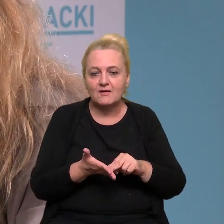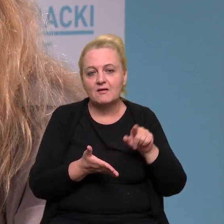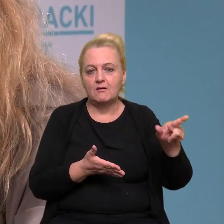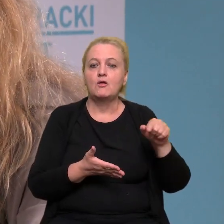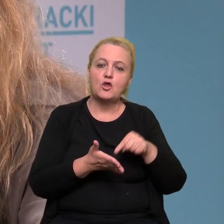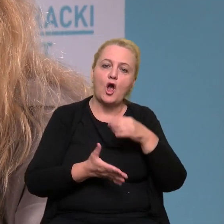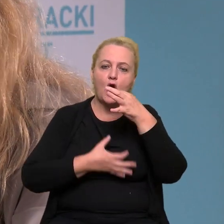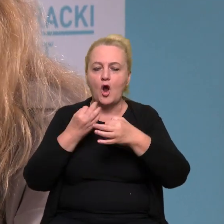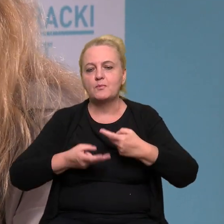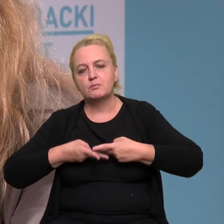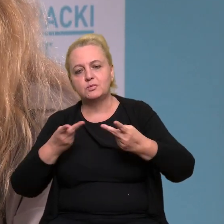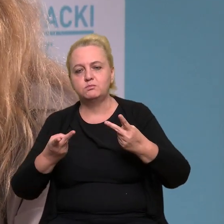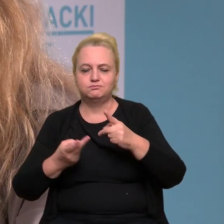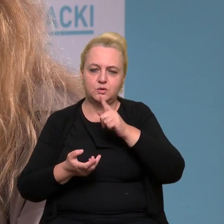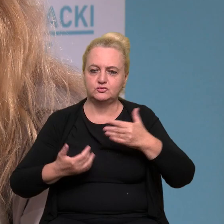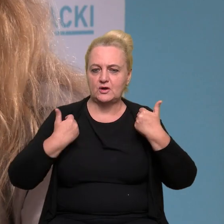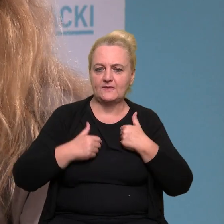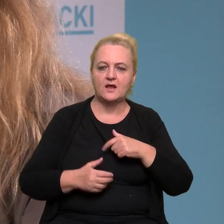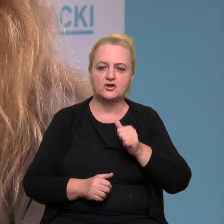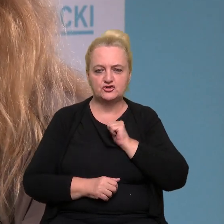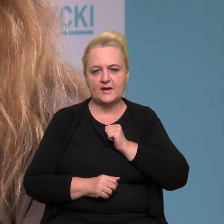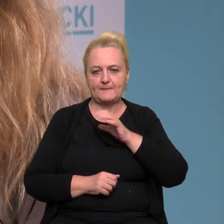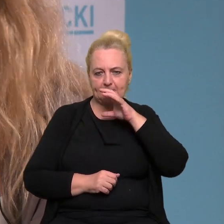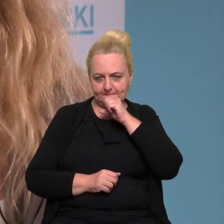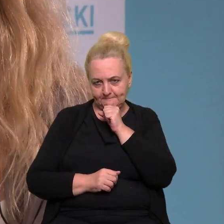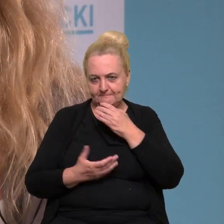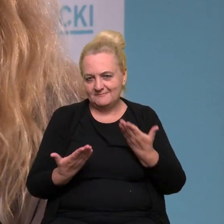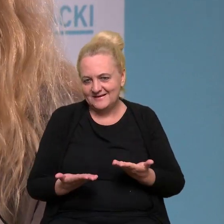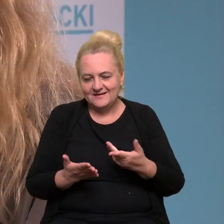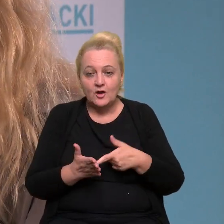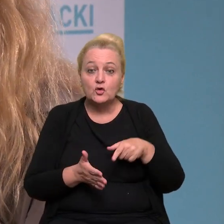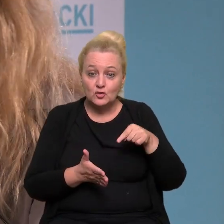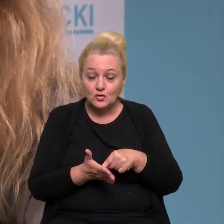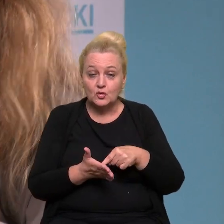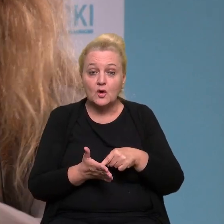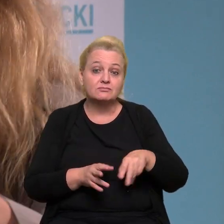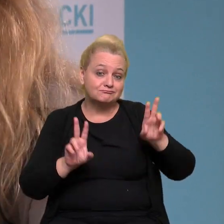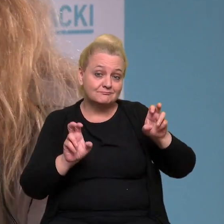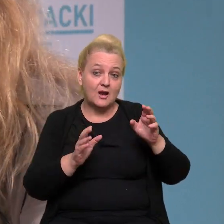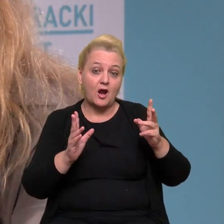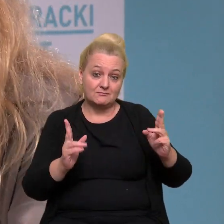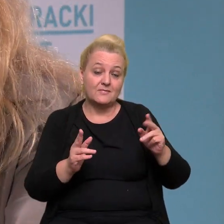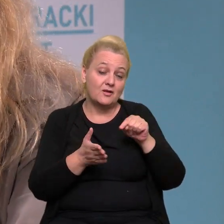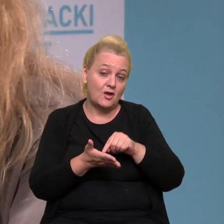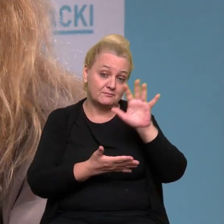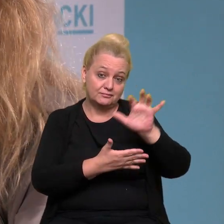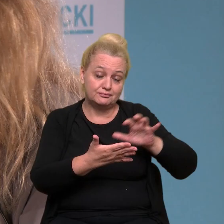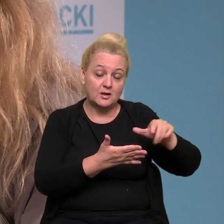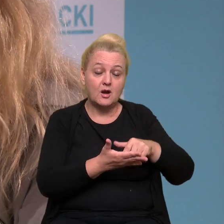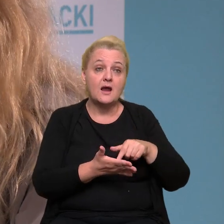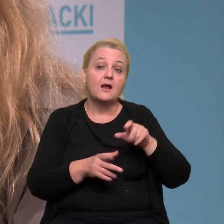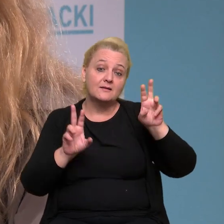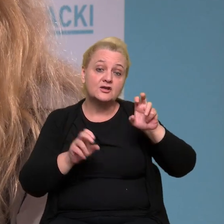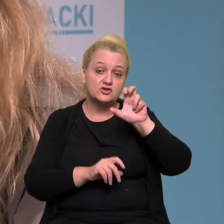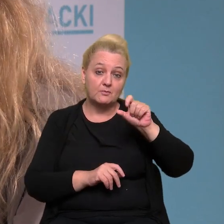o tym mówić publicznie, zostawiają to dla siebie. I ta scena w tych Czempionkach jest moim zdaniem